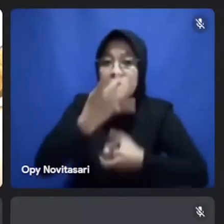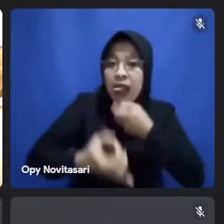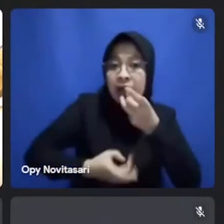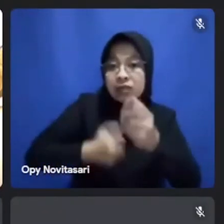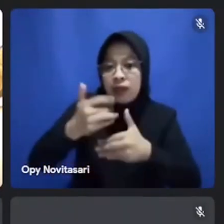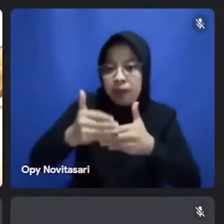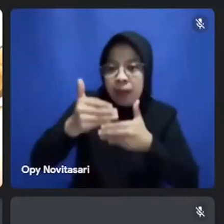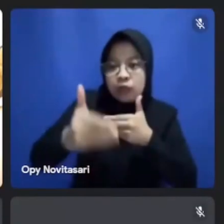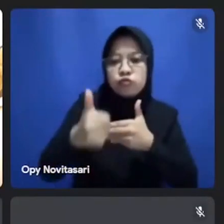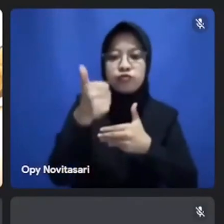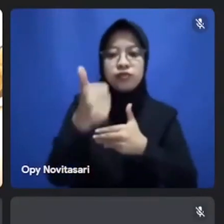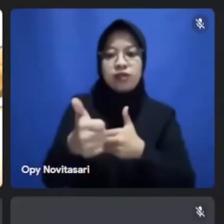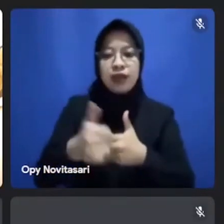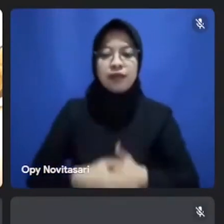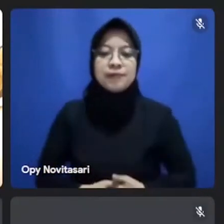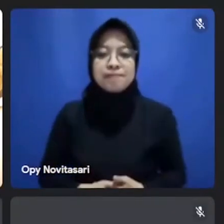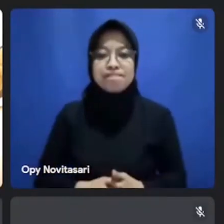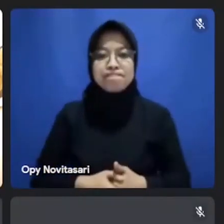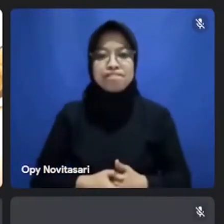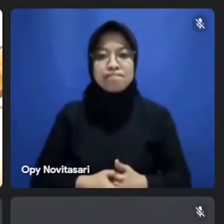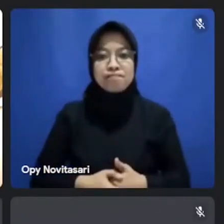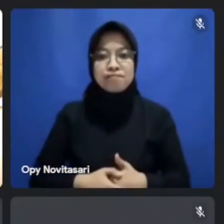ber seb